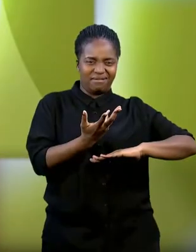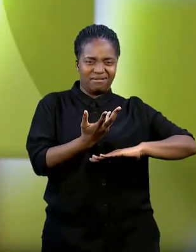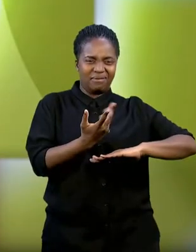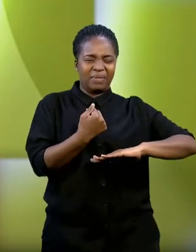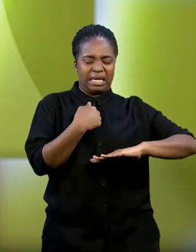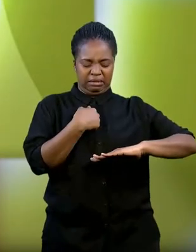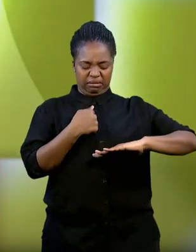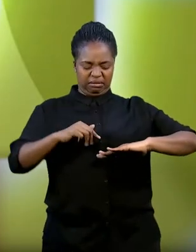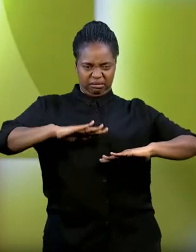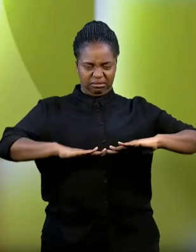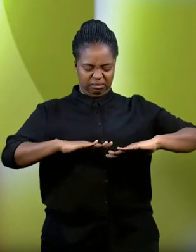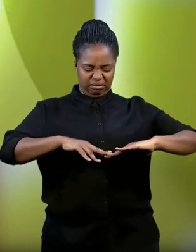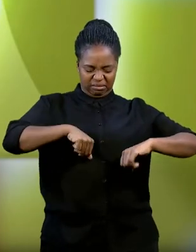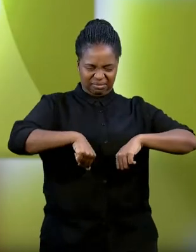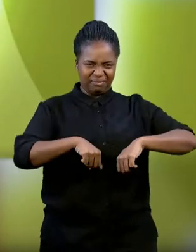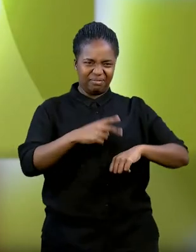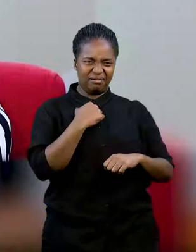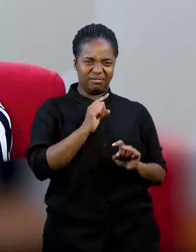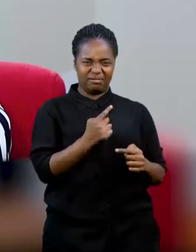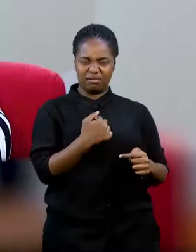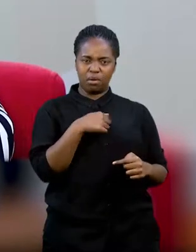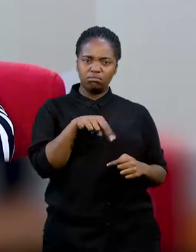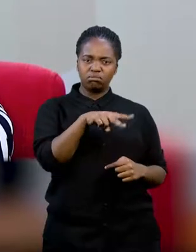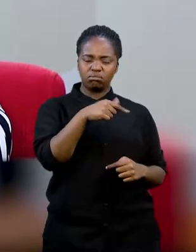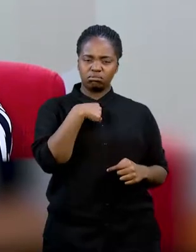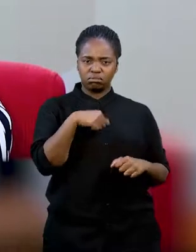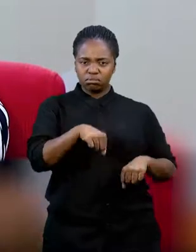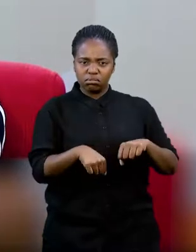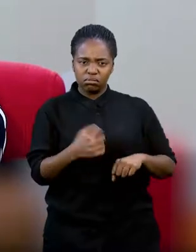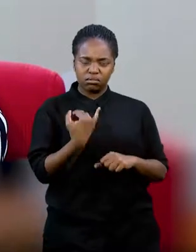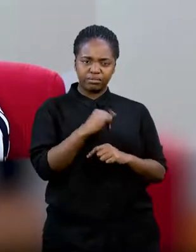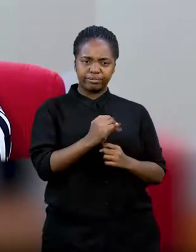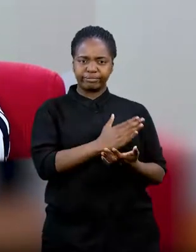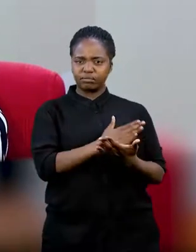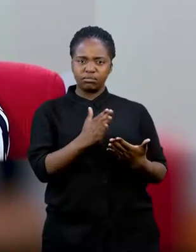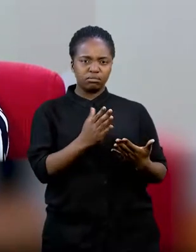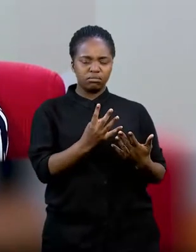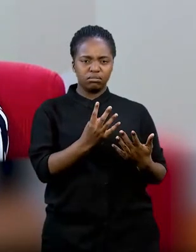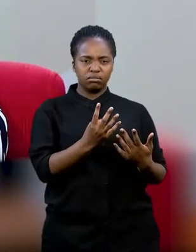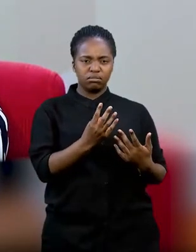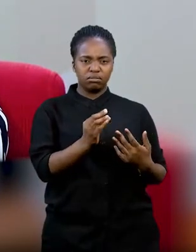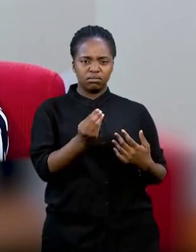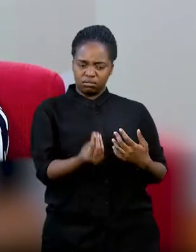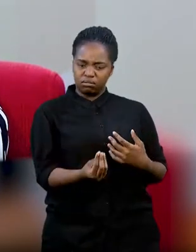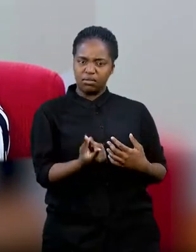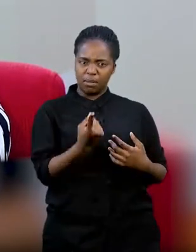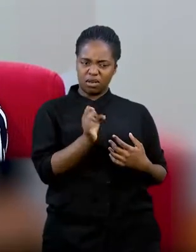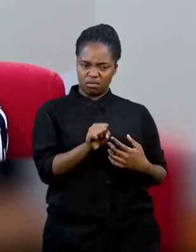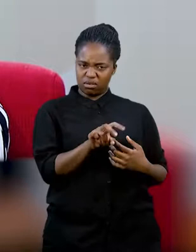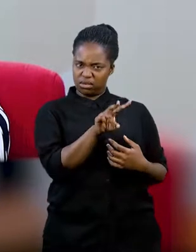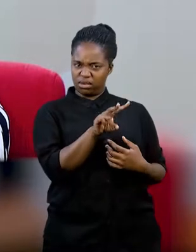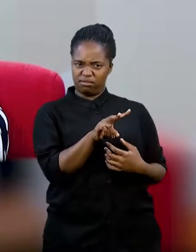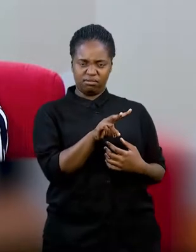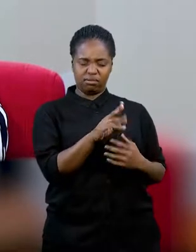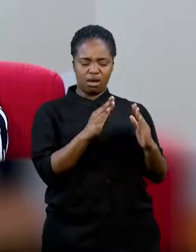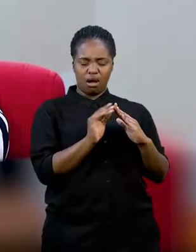So aba bona hore no wa gasa and then ba le ba le kana le yena ba tsama and then hona le bana ba ba le ho morawa wa